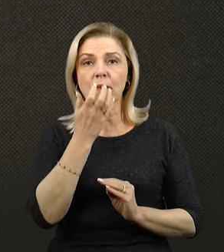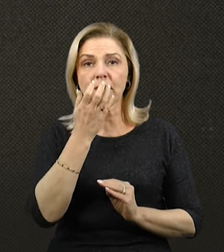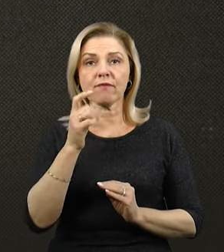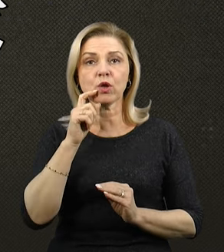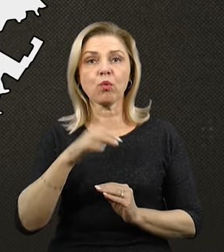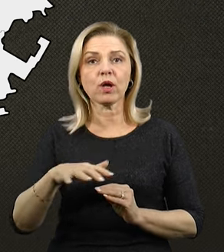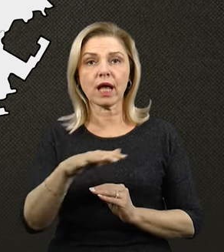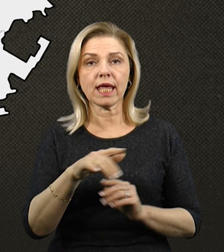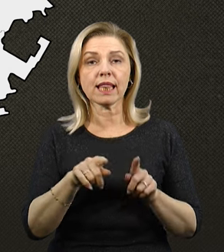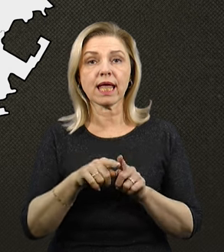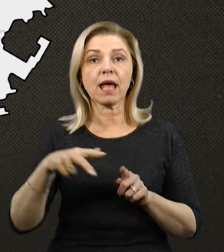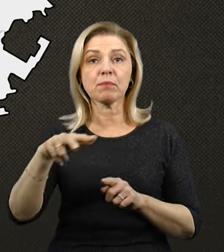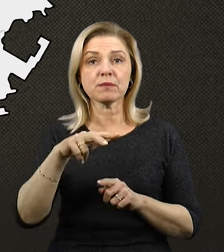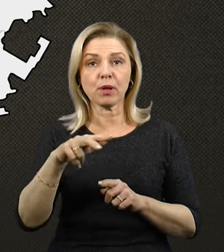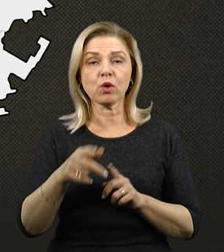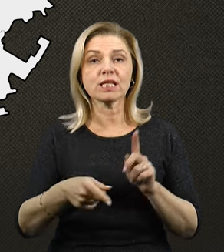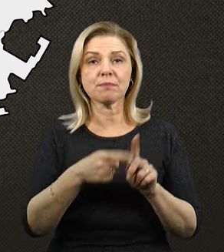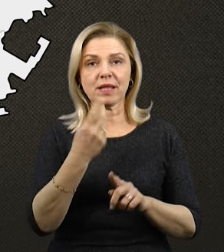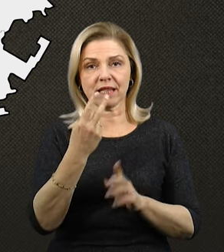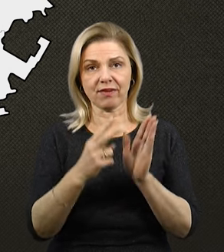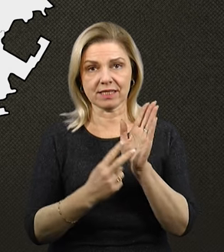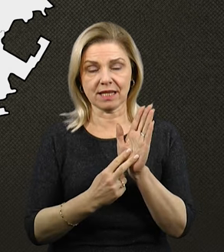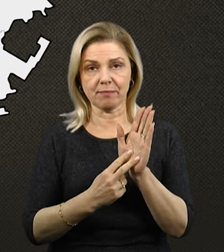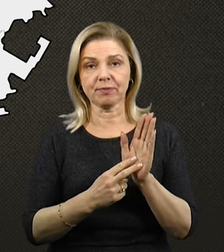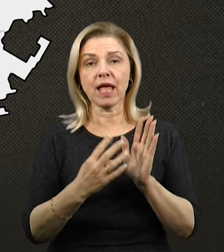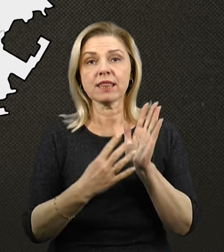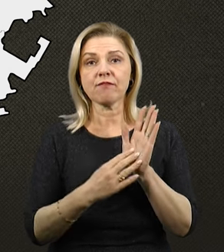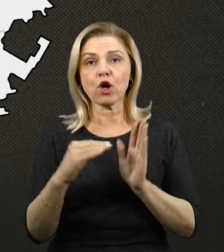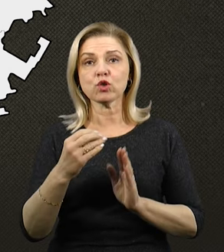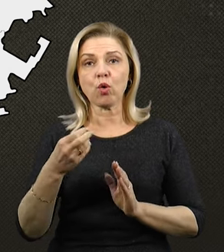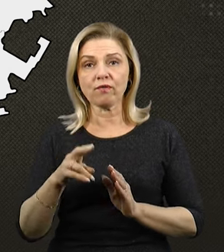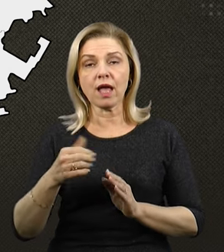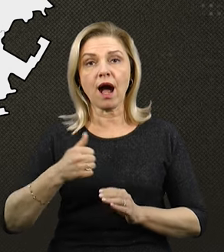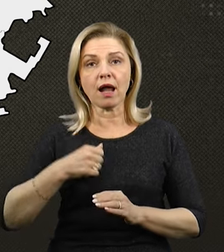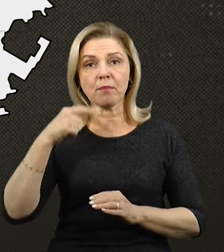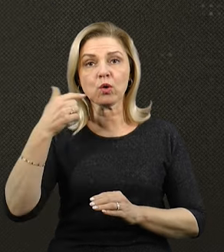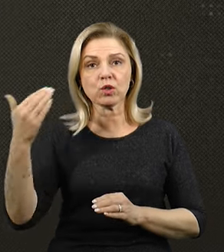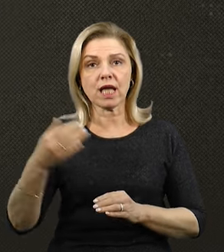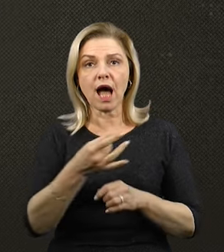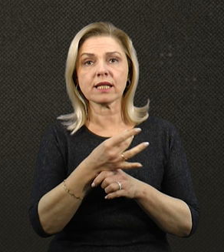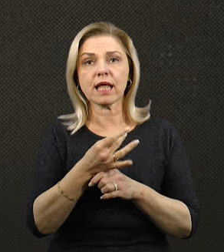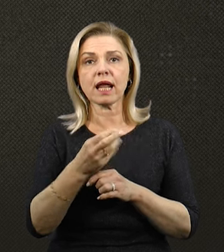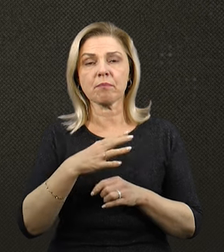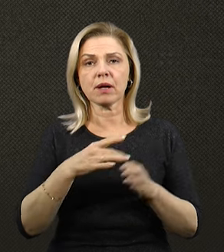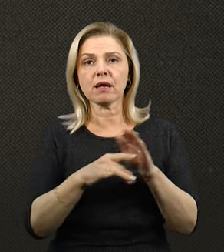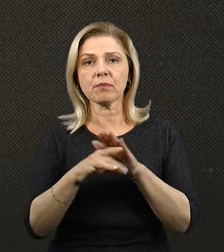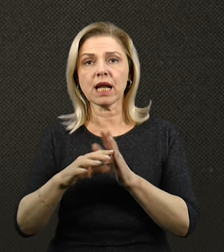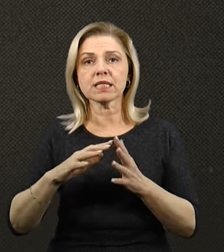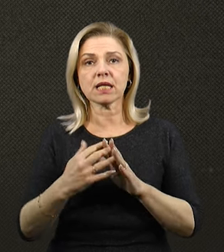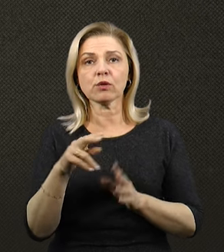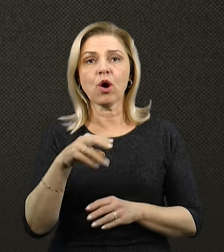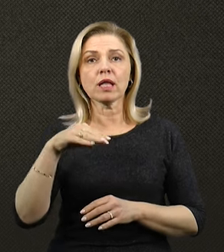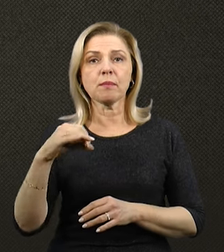України таких безпілотників збили 27 протягом доби 9 жовтня армія Російської Федерації артилерією обстрілювала село